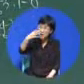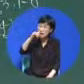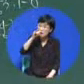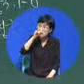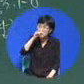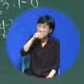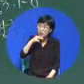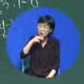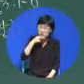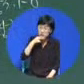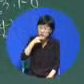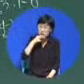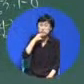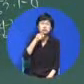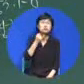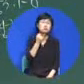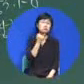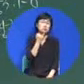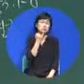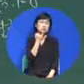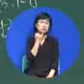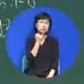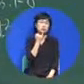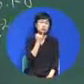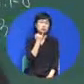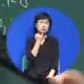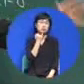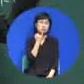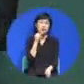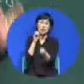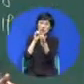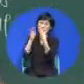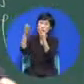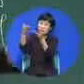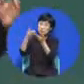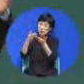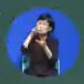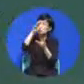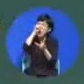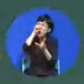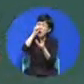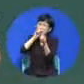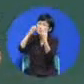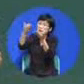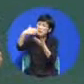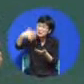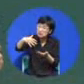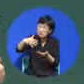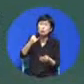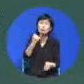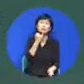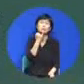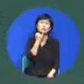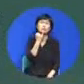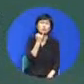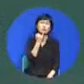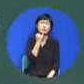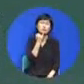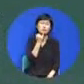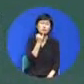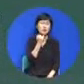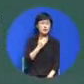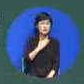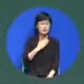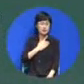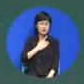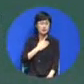God, whether you answer me in this prayer or not. 응답해도 좋고 안 해도 좋습니다. It's all right if you answer me for this, and it's all